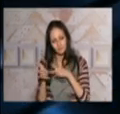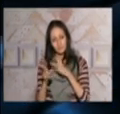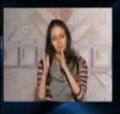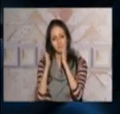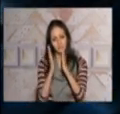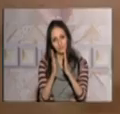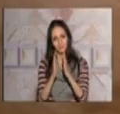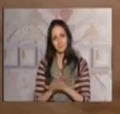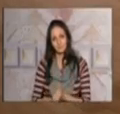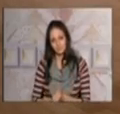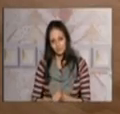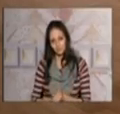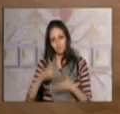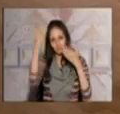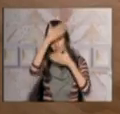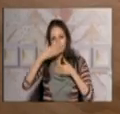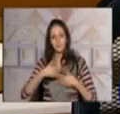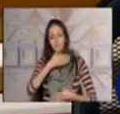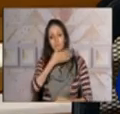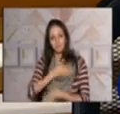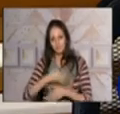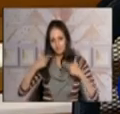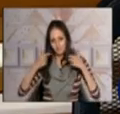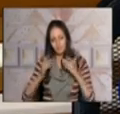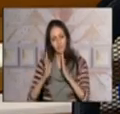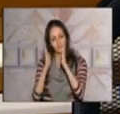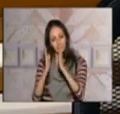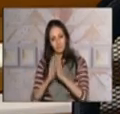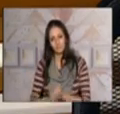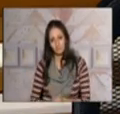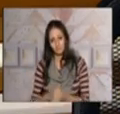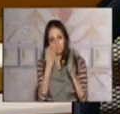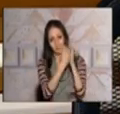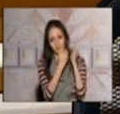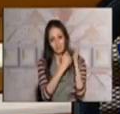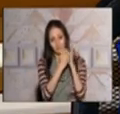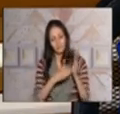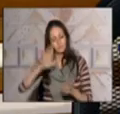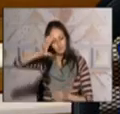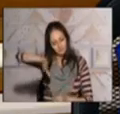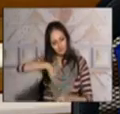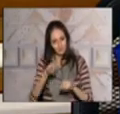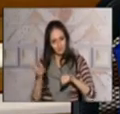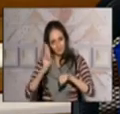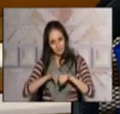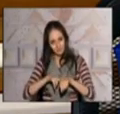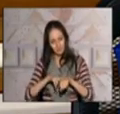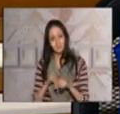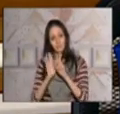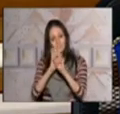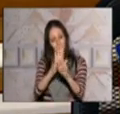الخاص بالإرهاب، وأيضا الملف الخاص بالاقتصاد وعودة مرة أخرى